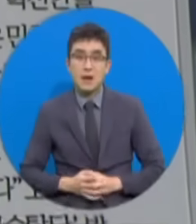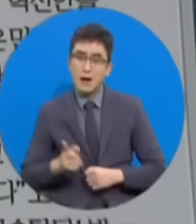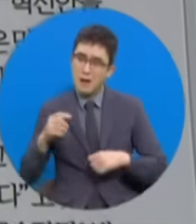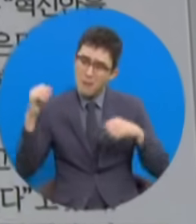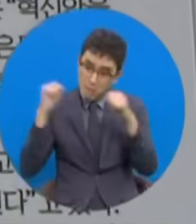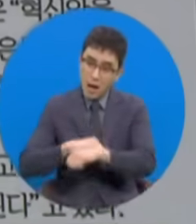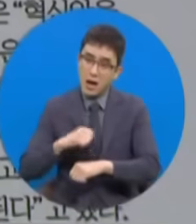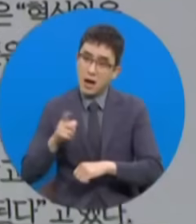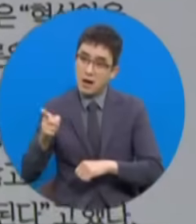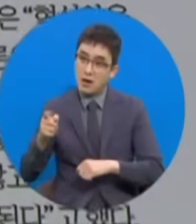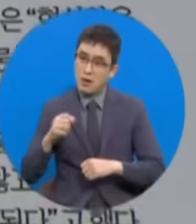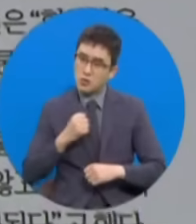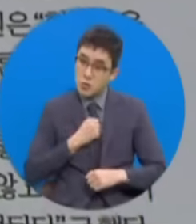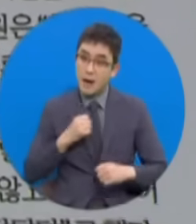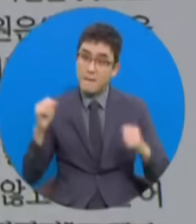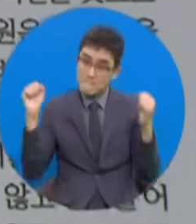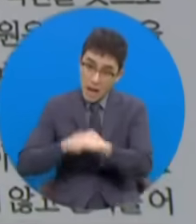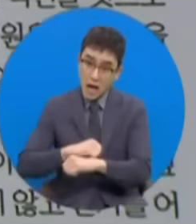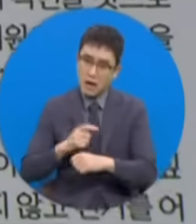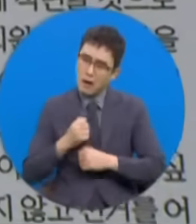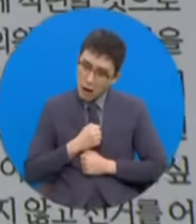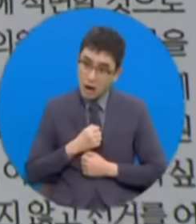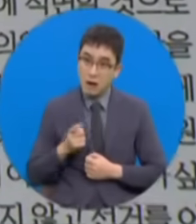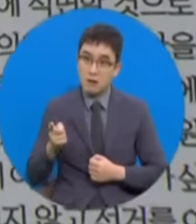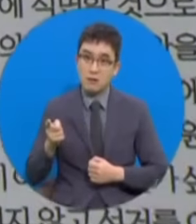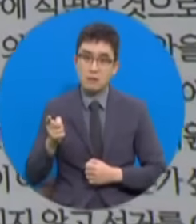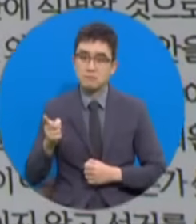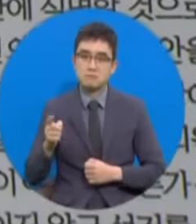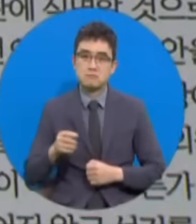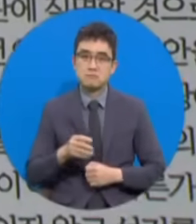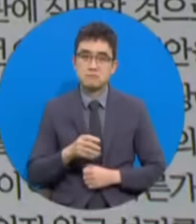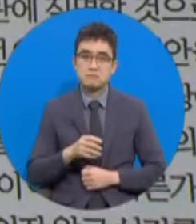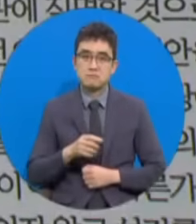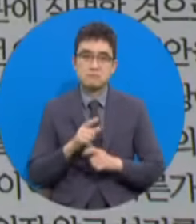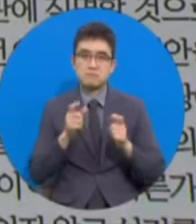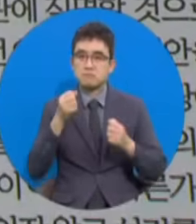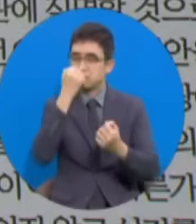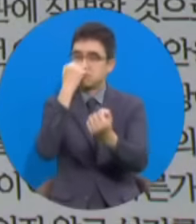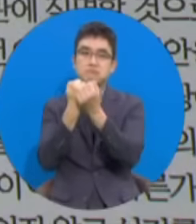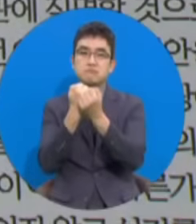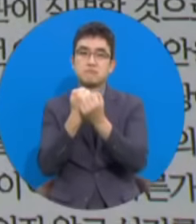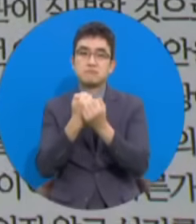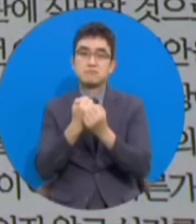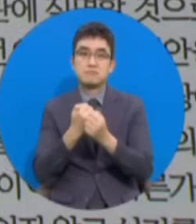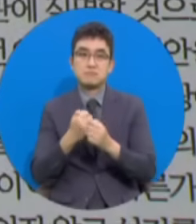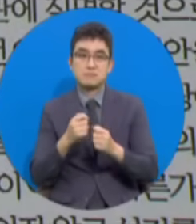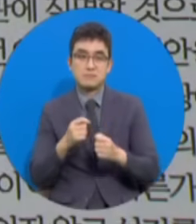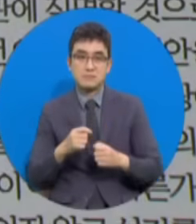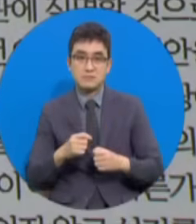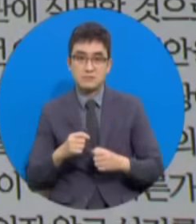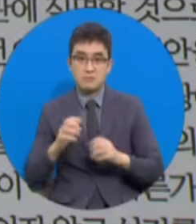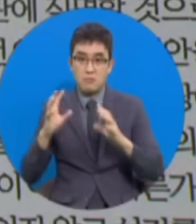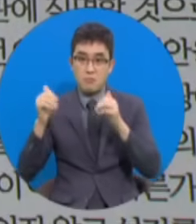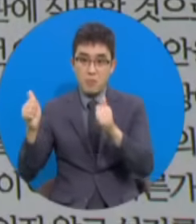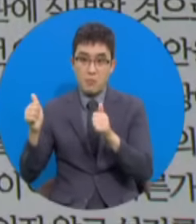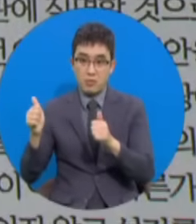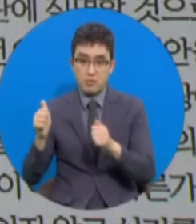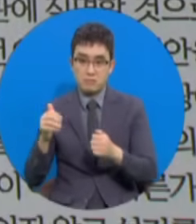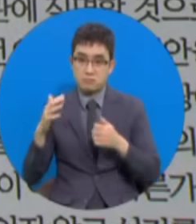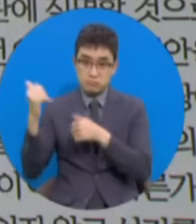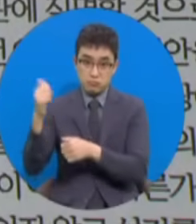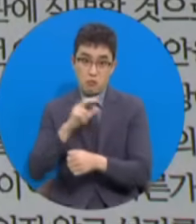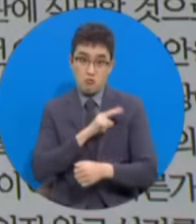망한다는데 불체포 특권 포기. 민주당이 걷어찼다. 경향신문 강하게 비판하고 있습니다. 혁신위의 1호